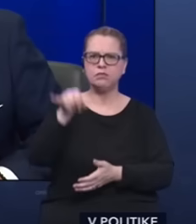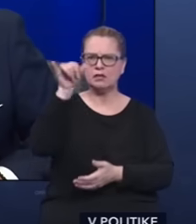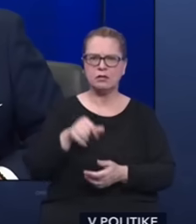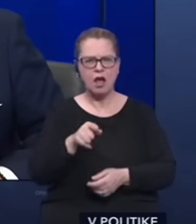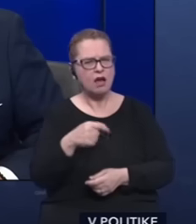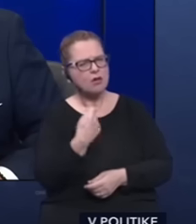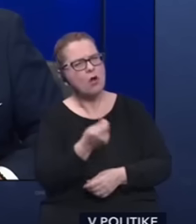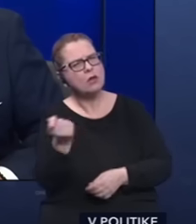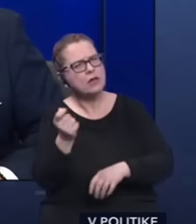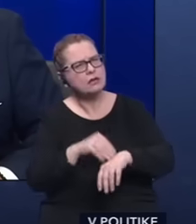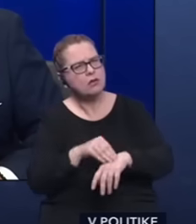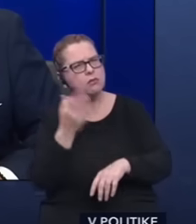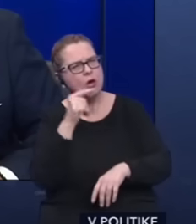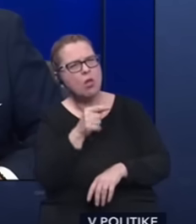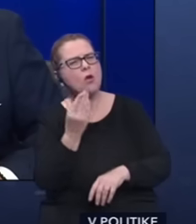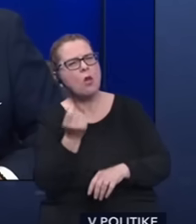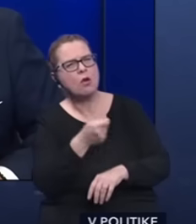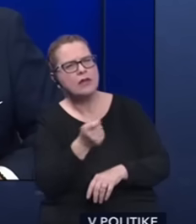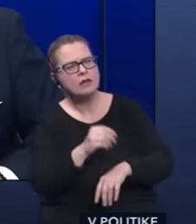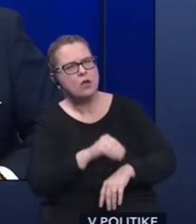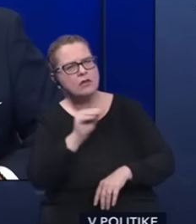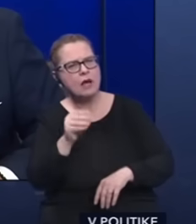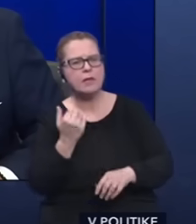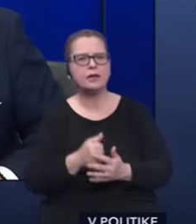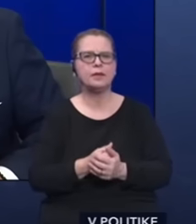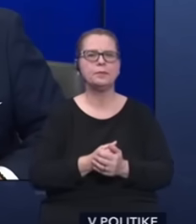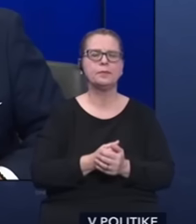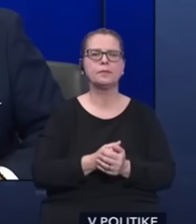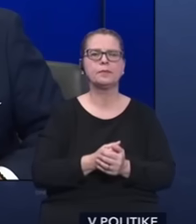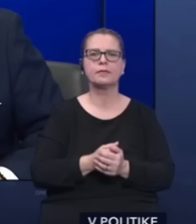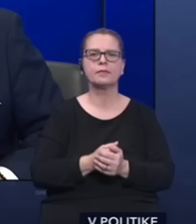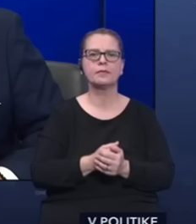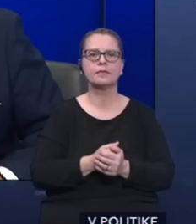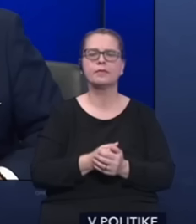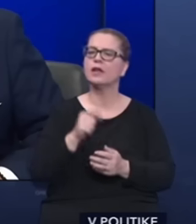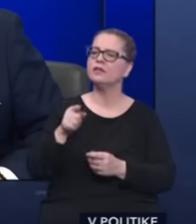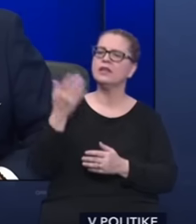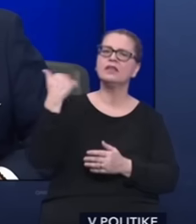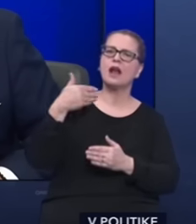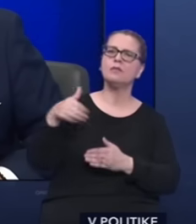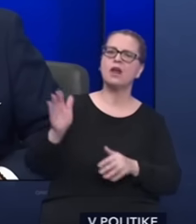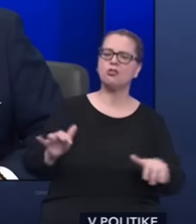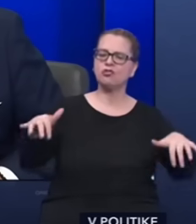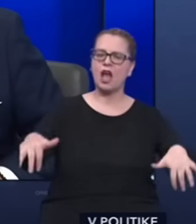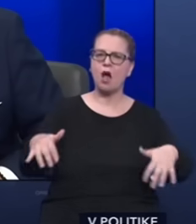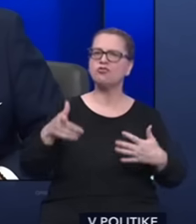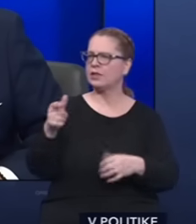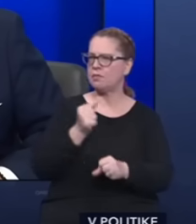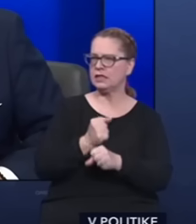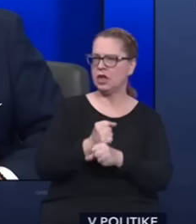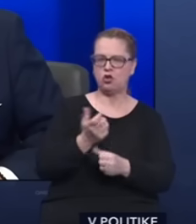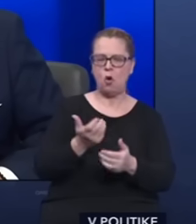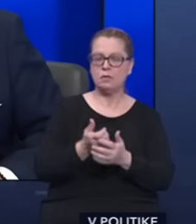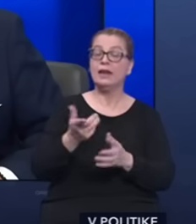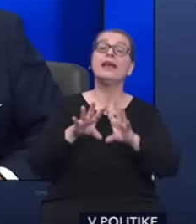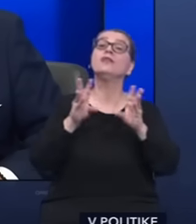bytovke, nejakým spôsobom robili tú vedu a výskum, si tam dali preč ten gauč a tam to robili, alebo v kuchyne. A keď ste mali